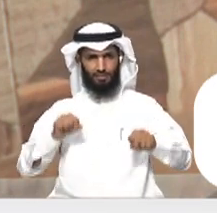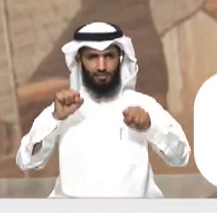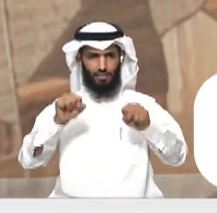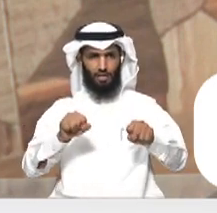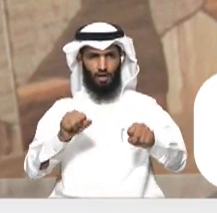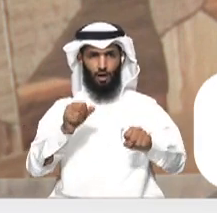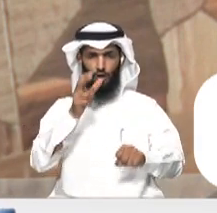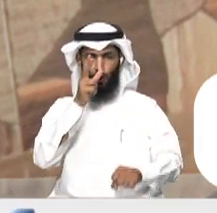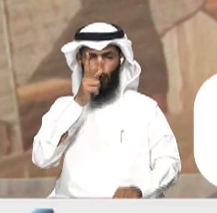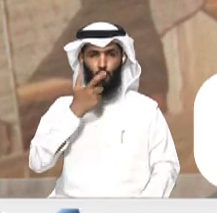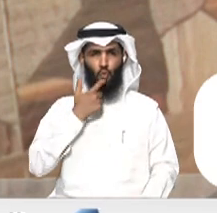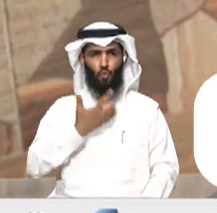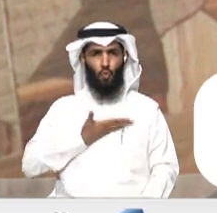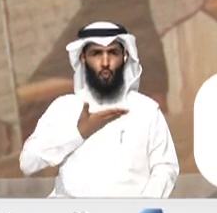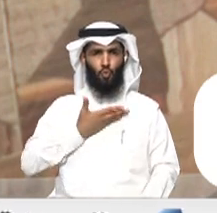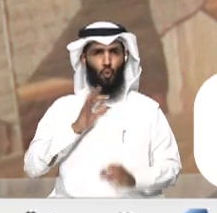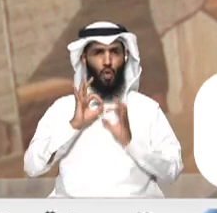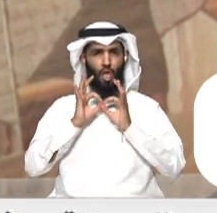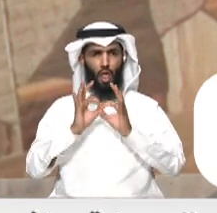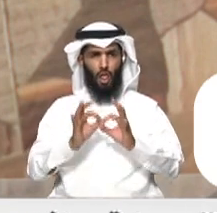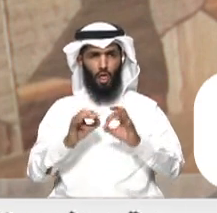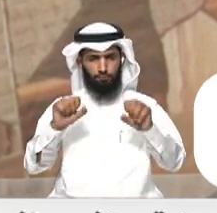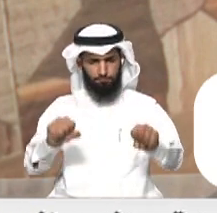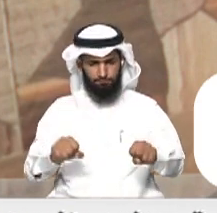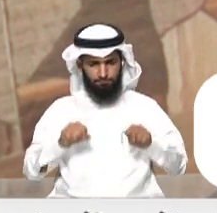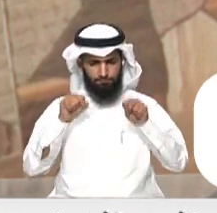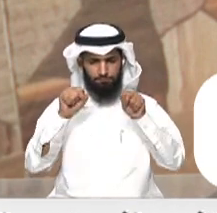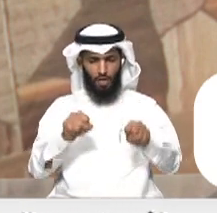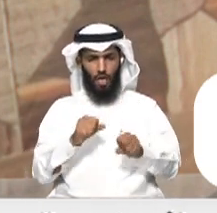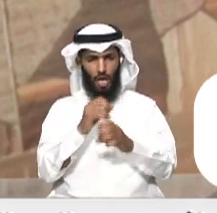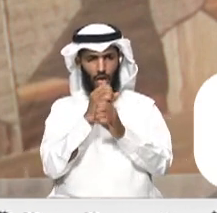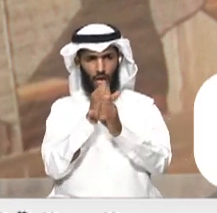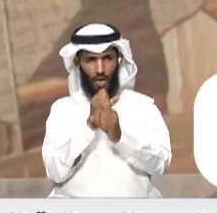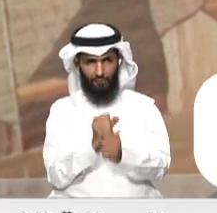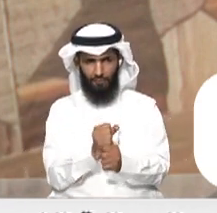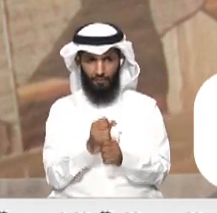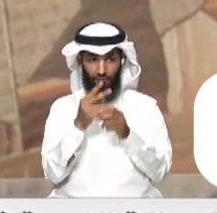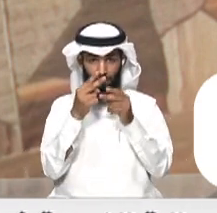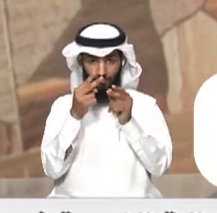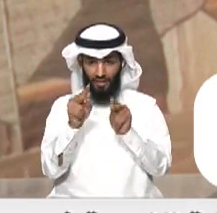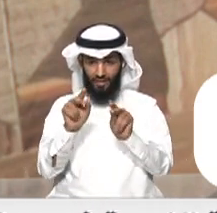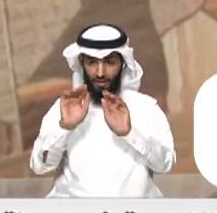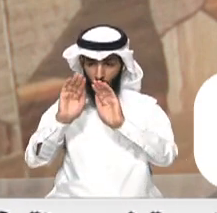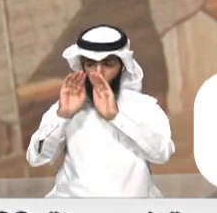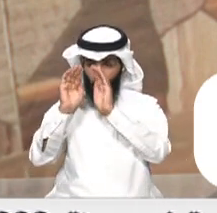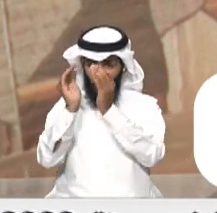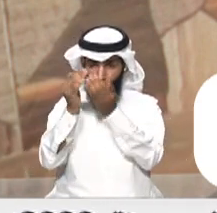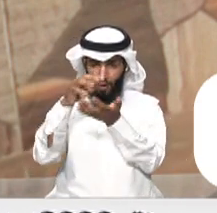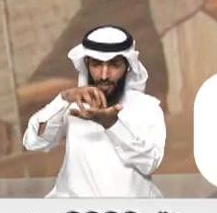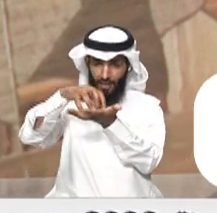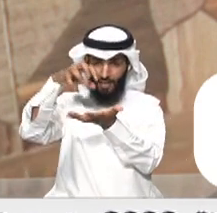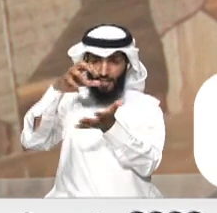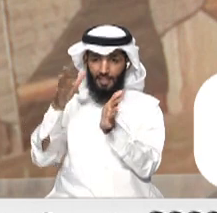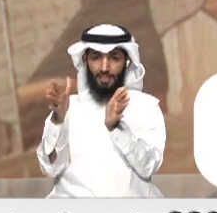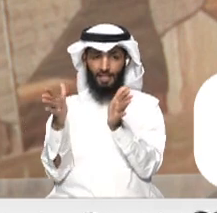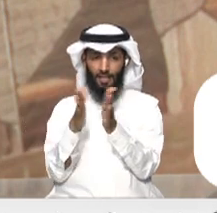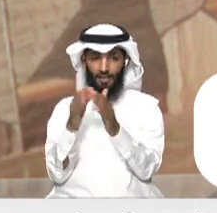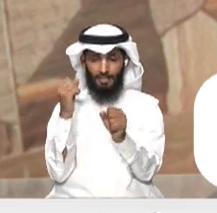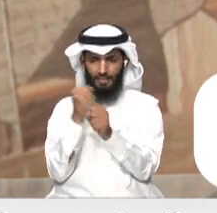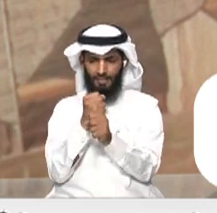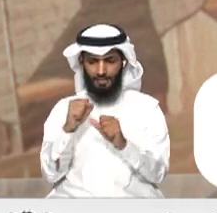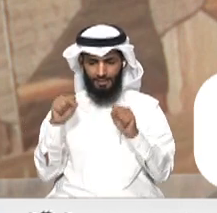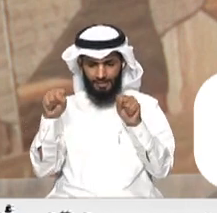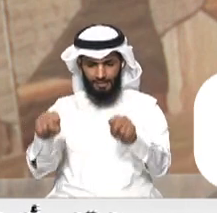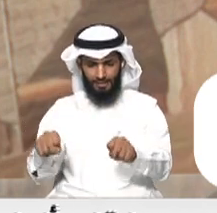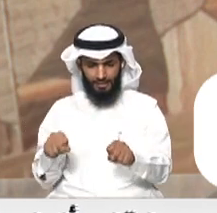معظم سنوات عمره معها محافظا عليها من الاندثار، وقد أنشأ معملا صغيرا خاصا به يعمل فيه ويعلم